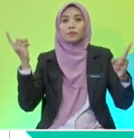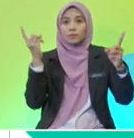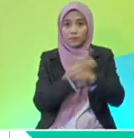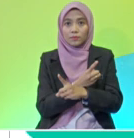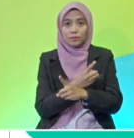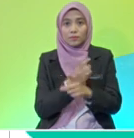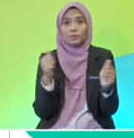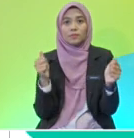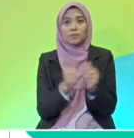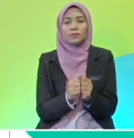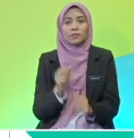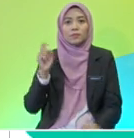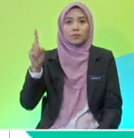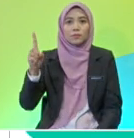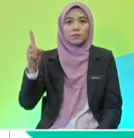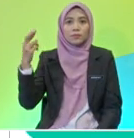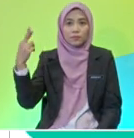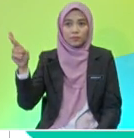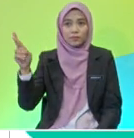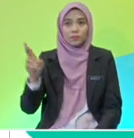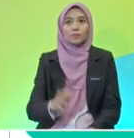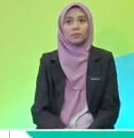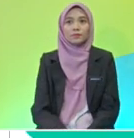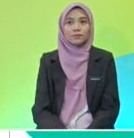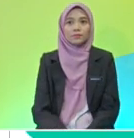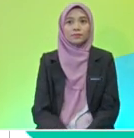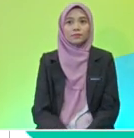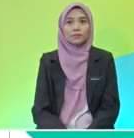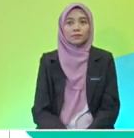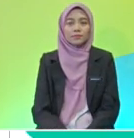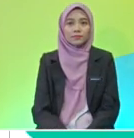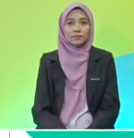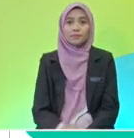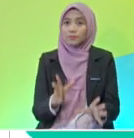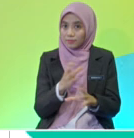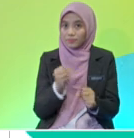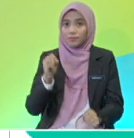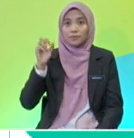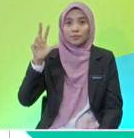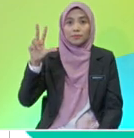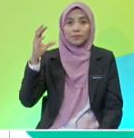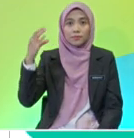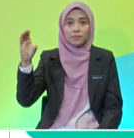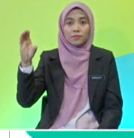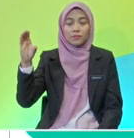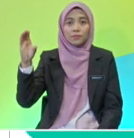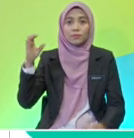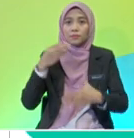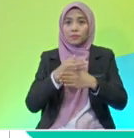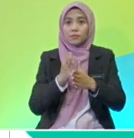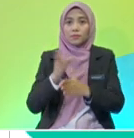di sebelah kiri dan sebelah kanan pun di Jawa dengan darat dengan seribu maka akan dapat 330 bagi 6